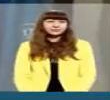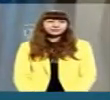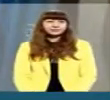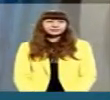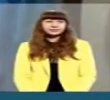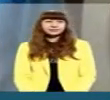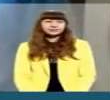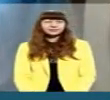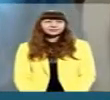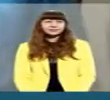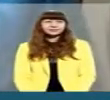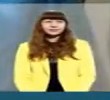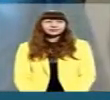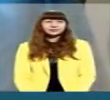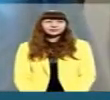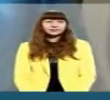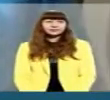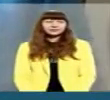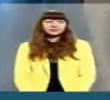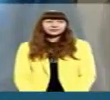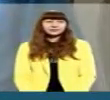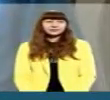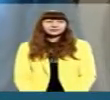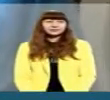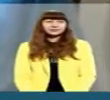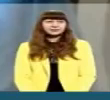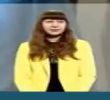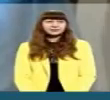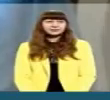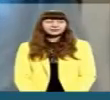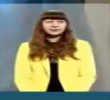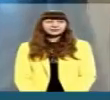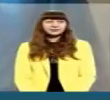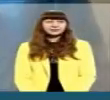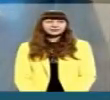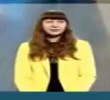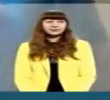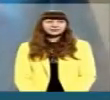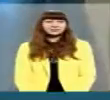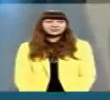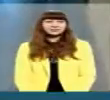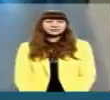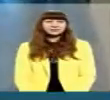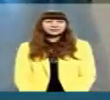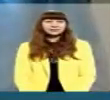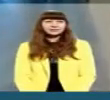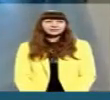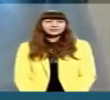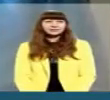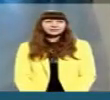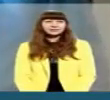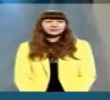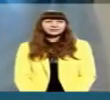Зажгутся огоньки в твоих сердцах. На счет два. Удачи на твоем пути. И на счет три,